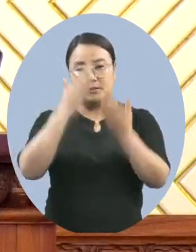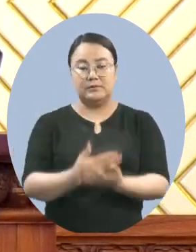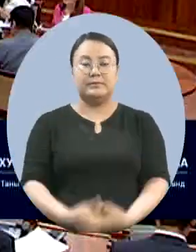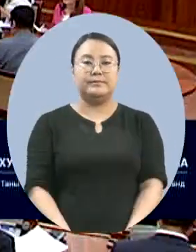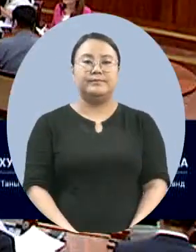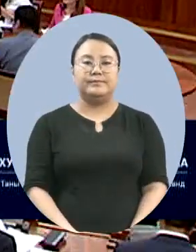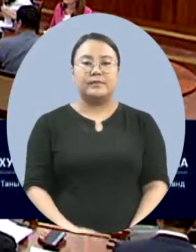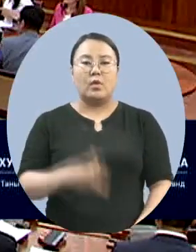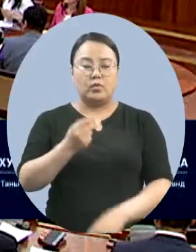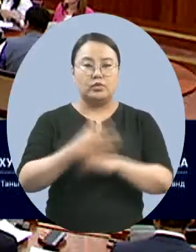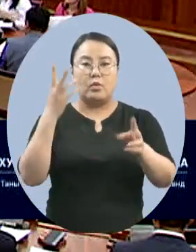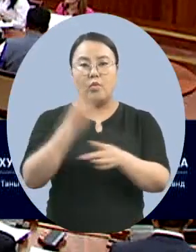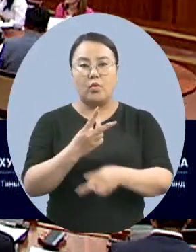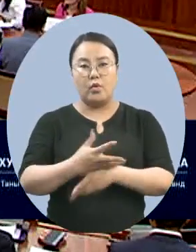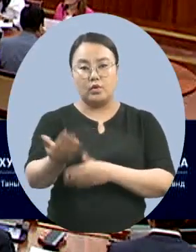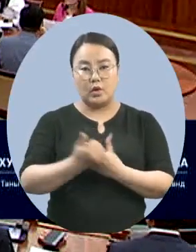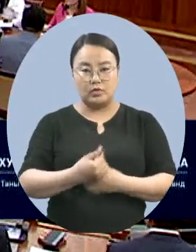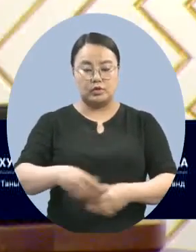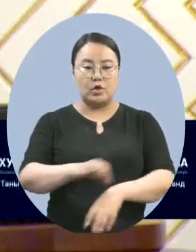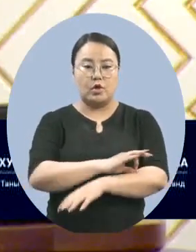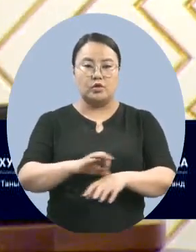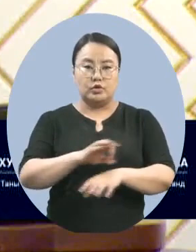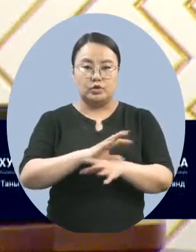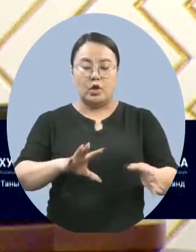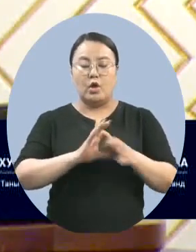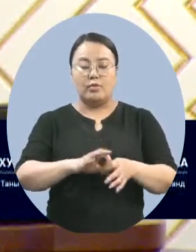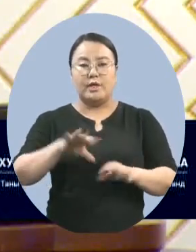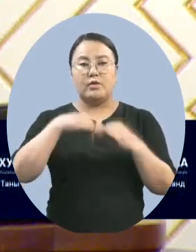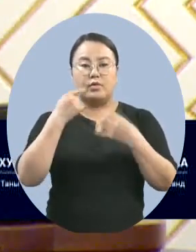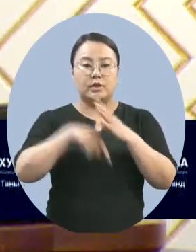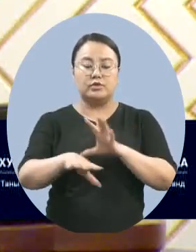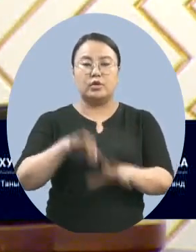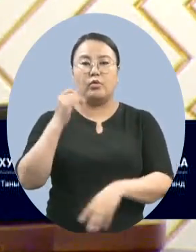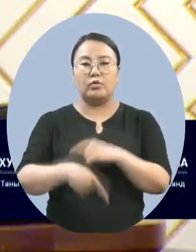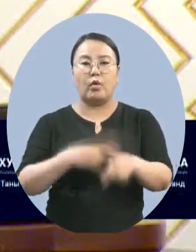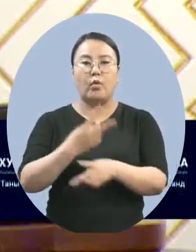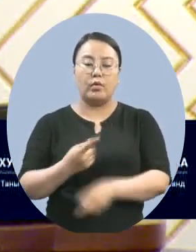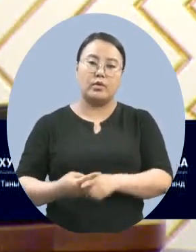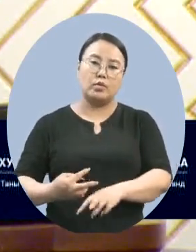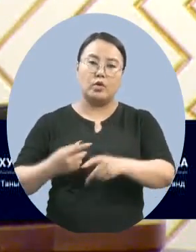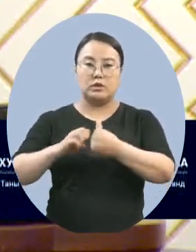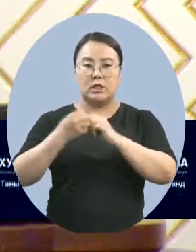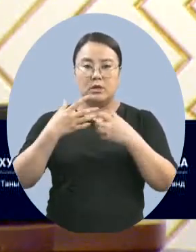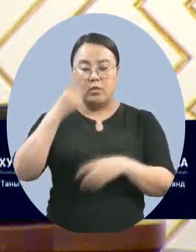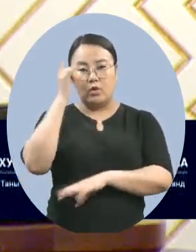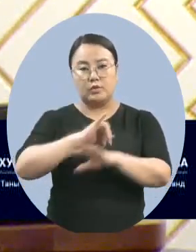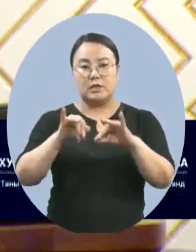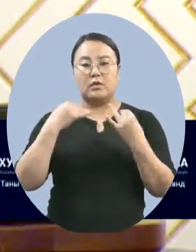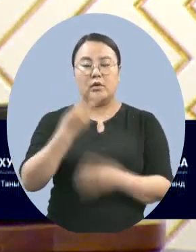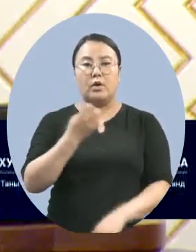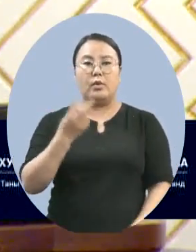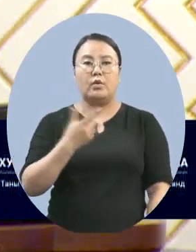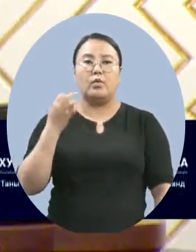илэрхийлье. Ийхүү үндсэн хуульд оруулсан өөрчлөлтийн төсөлтөд холбогдуулан Монгол Улсын Их Хурлын сонгуулийн тухай хуульд нэмэлт өөрчлөлт оруулж Монгол Улсын Их